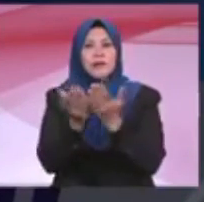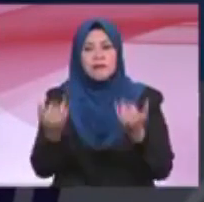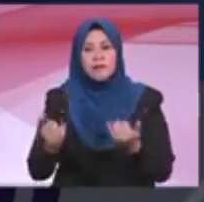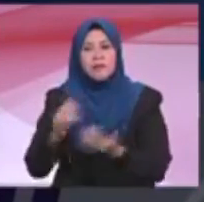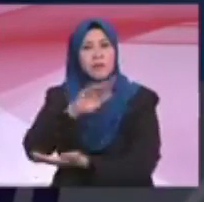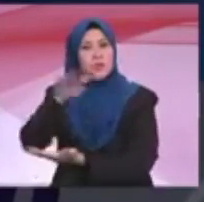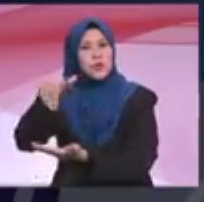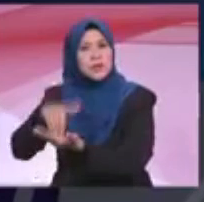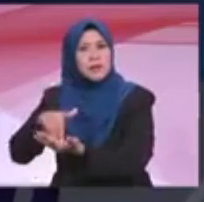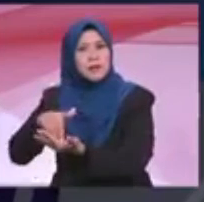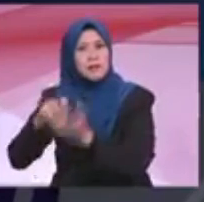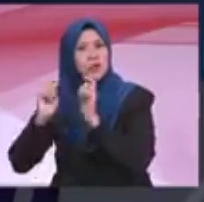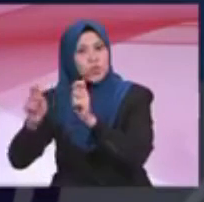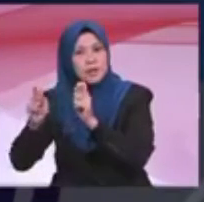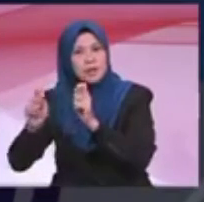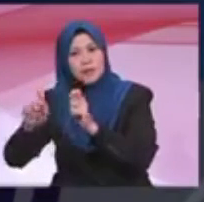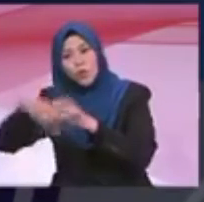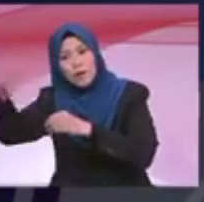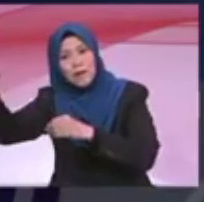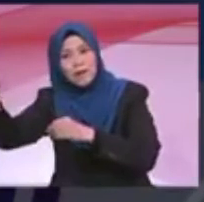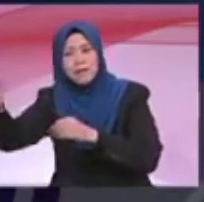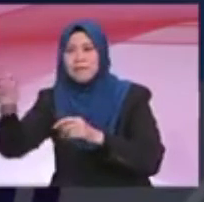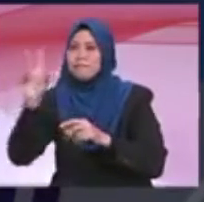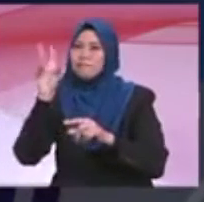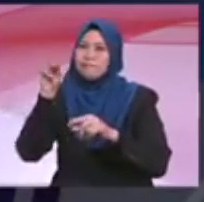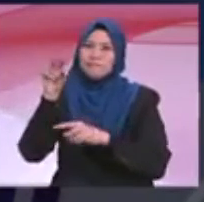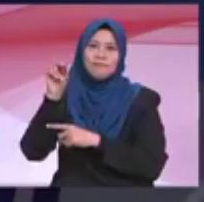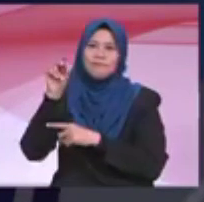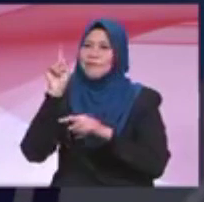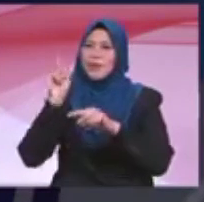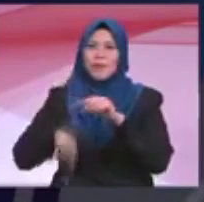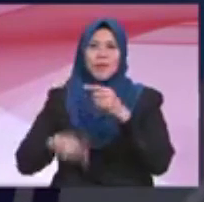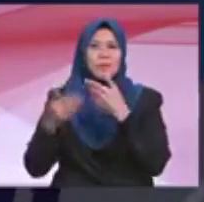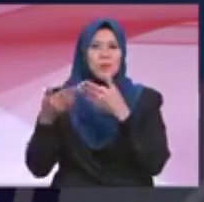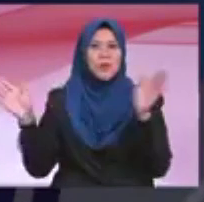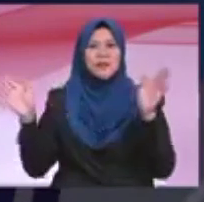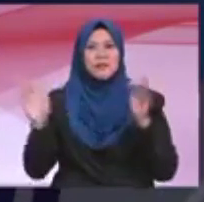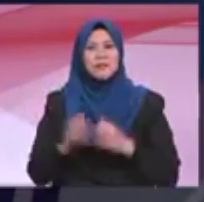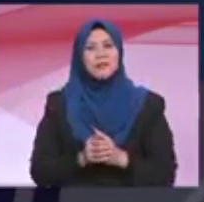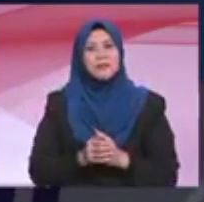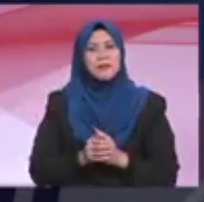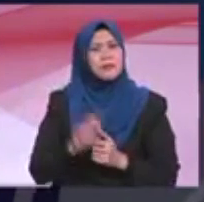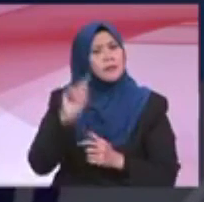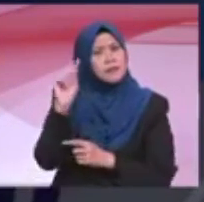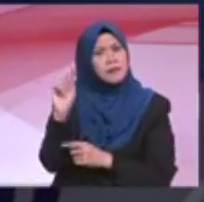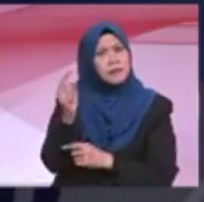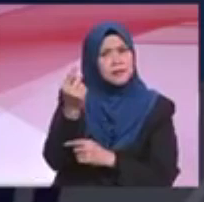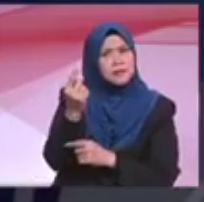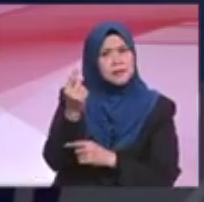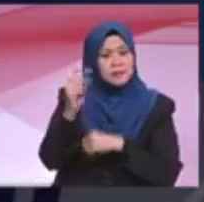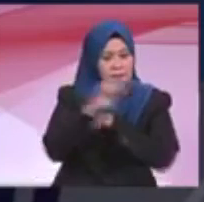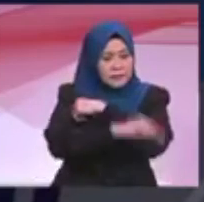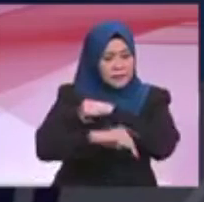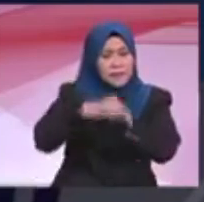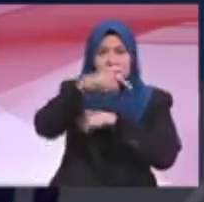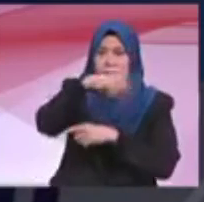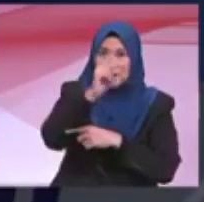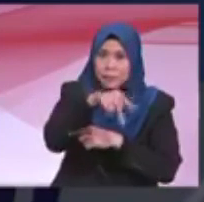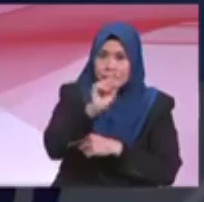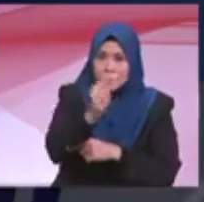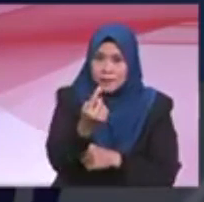tuition masih belum boleh dibuka. But only for MCO. Negeri PKP